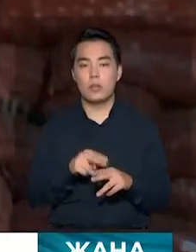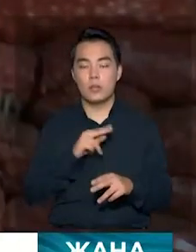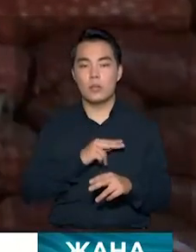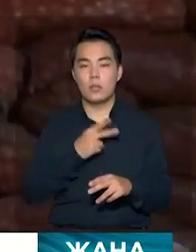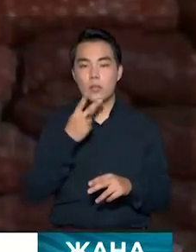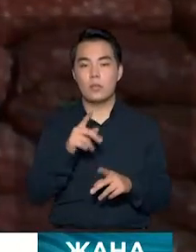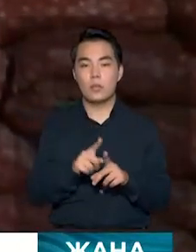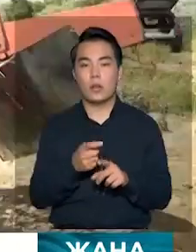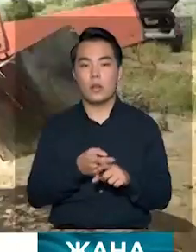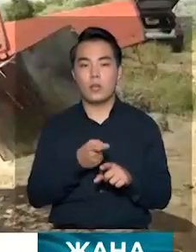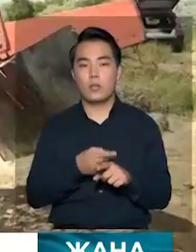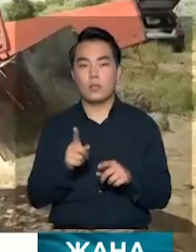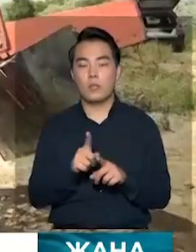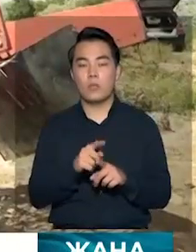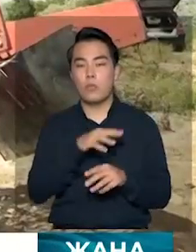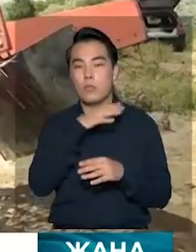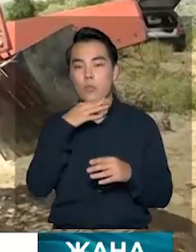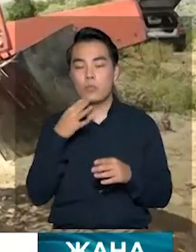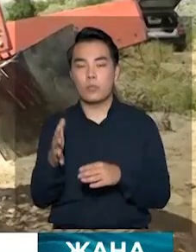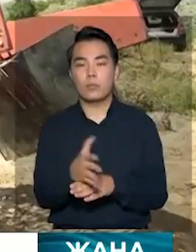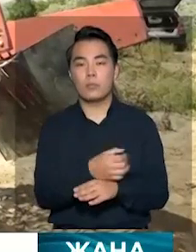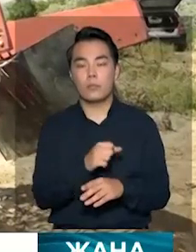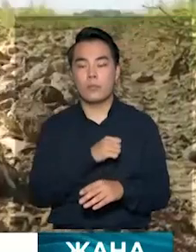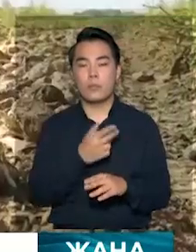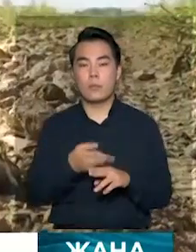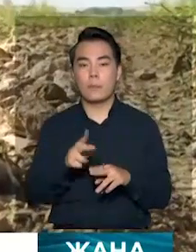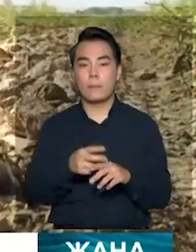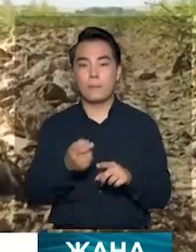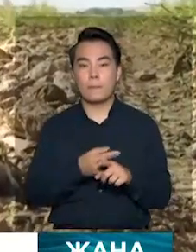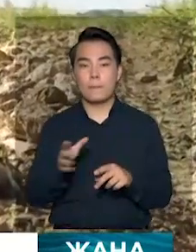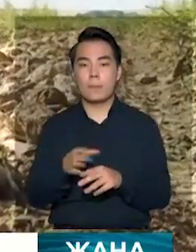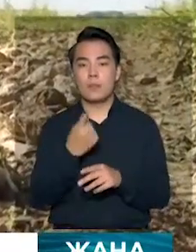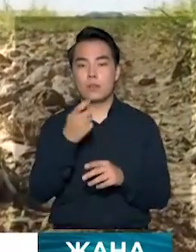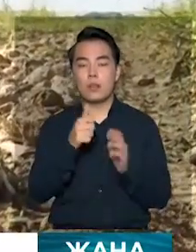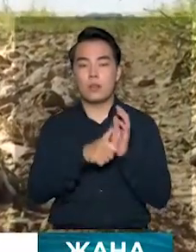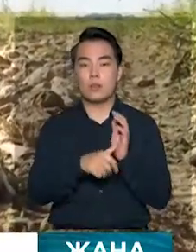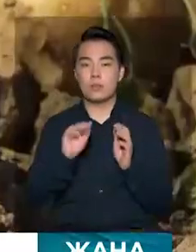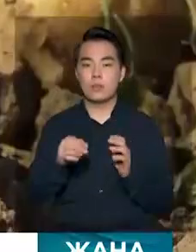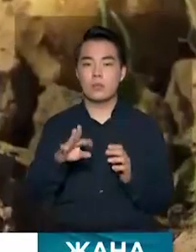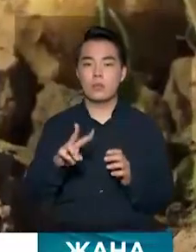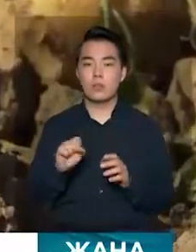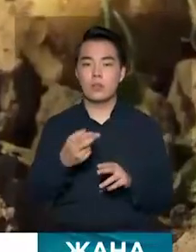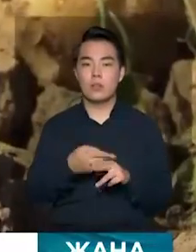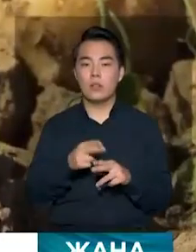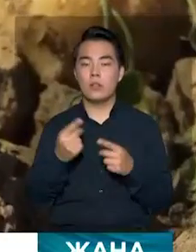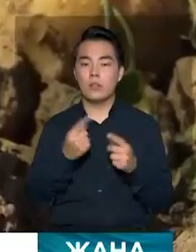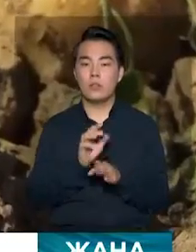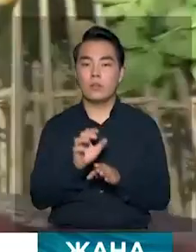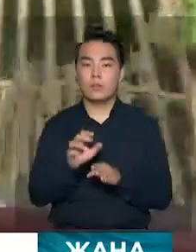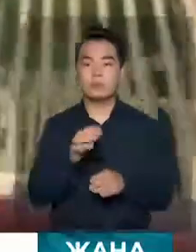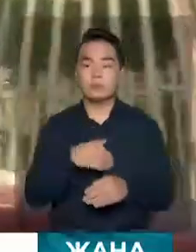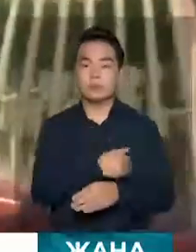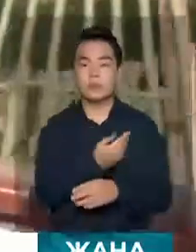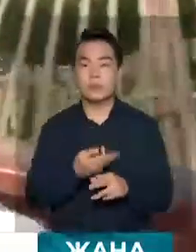биыл артығымен жинады. Аймақта қазірдің өзінде жиналған картоптың 160 мың тоннасы ішкі нарыққа сатылымға шығарылған.